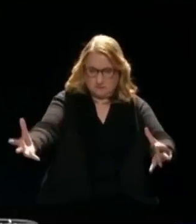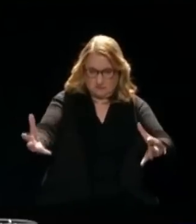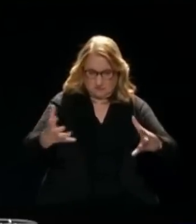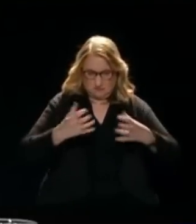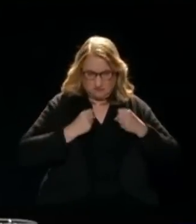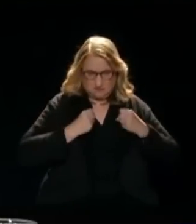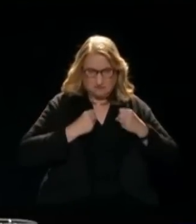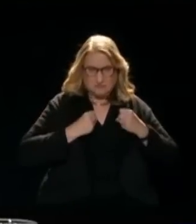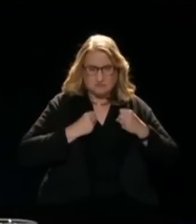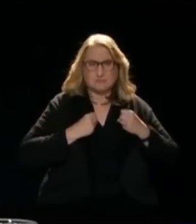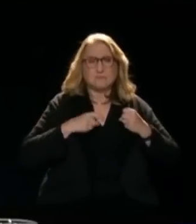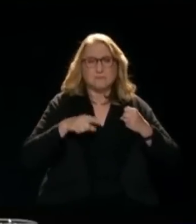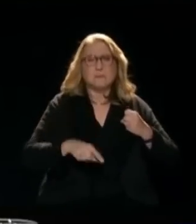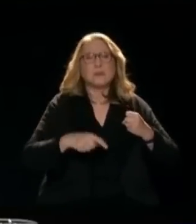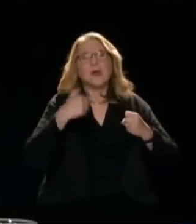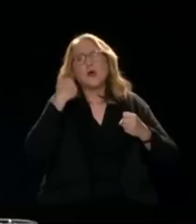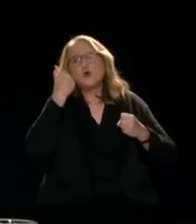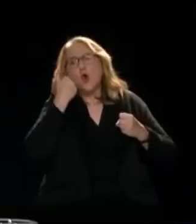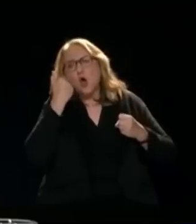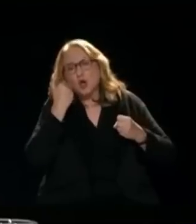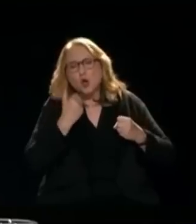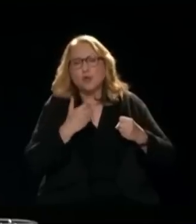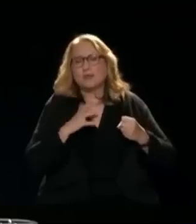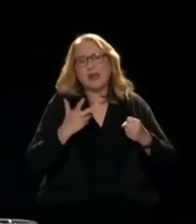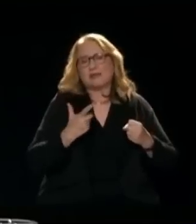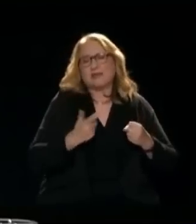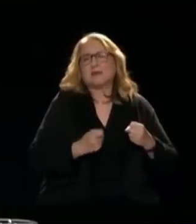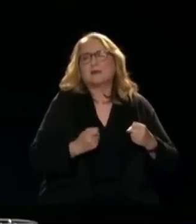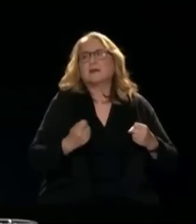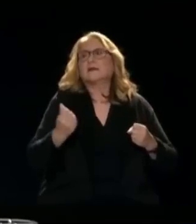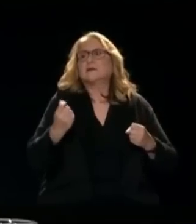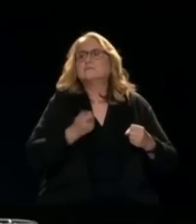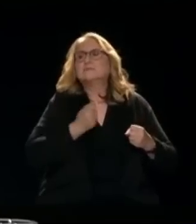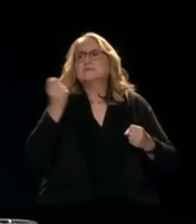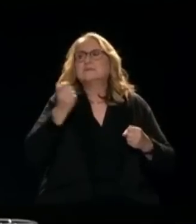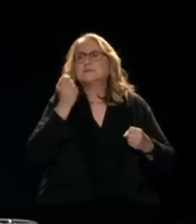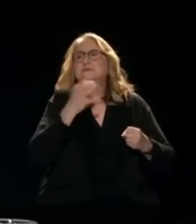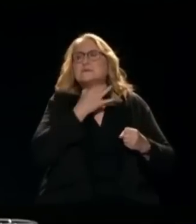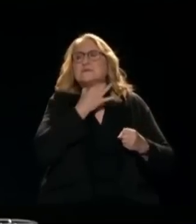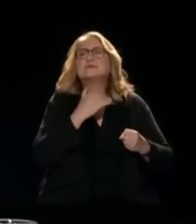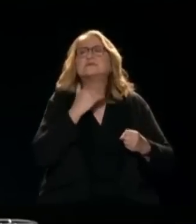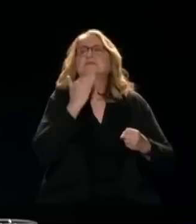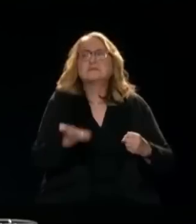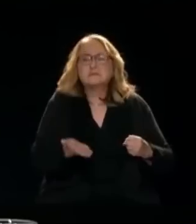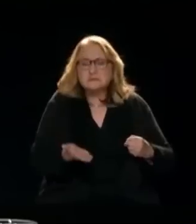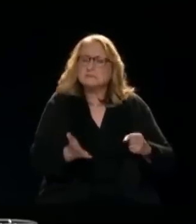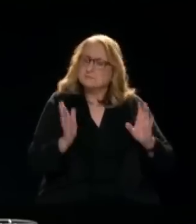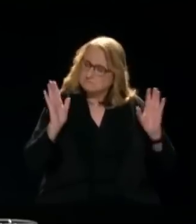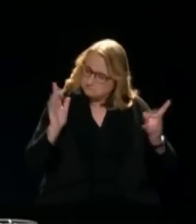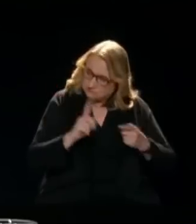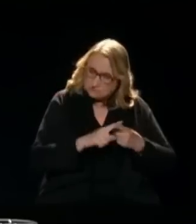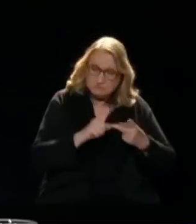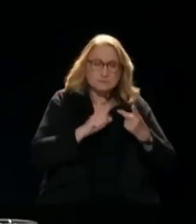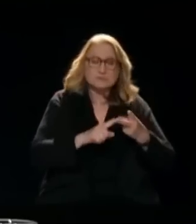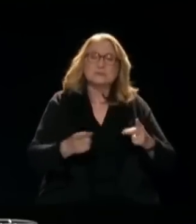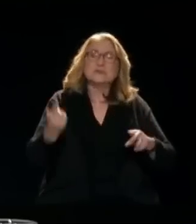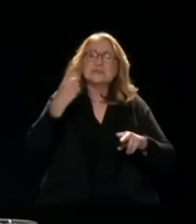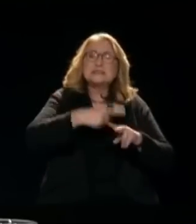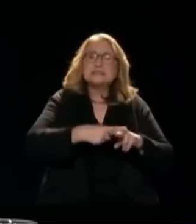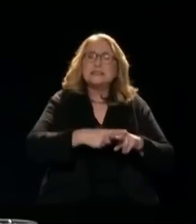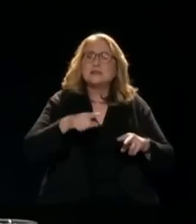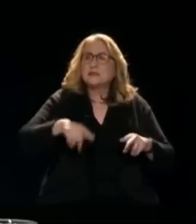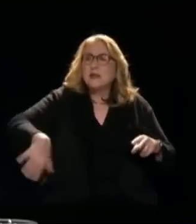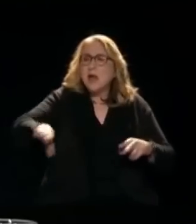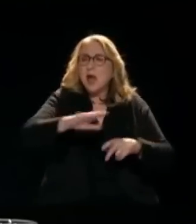είναι κόκκινο, δηλαδή μη εξυπηρετήσιμο, ή αν είναι πράσινο, για να γλιτώσει ο νοικοκύρης, κυρίως ο μικρομεσαίος και φυσικά